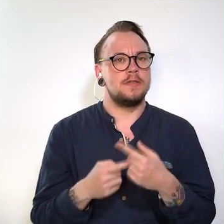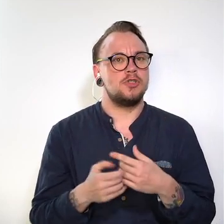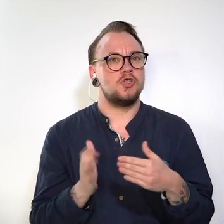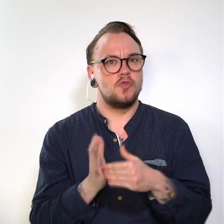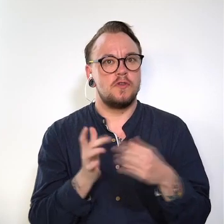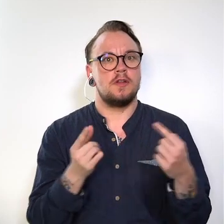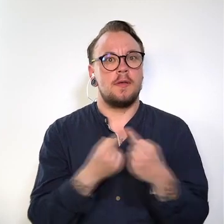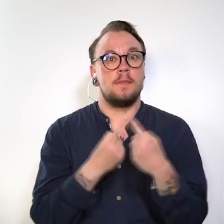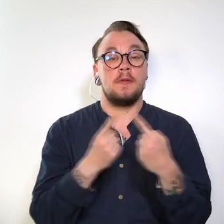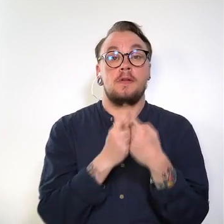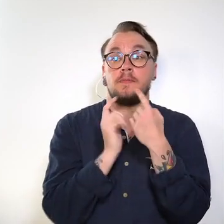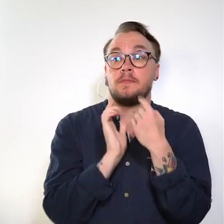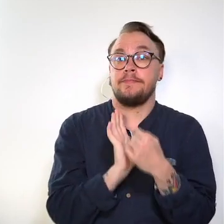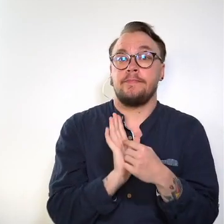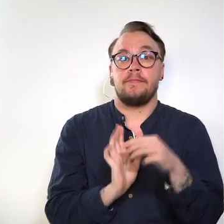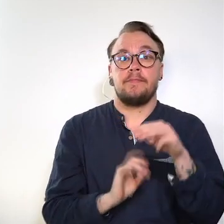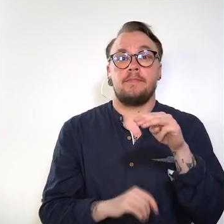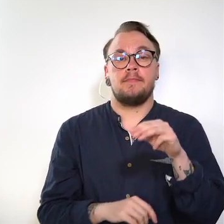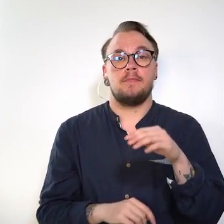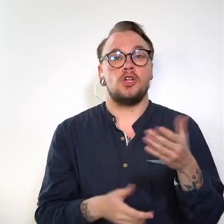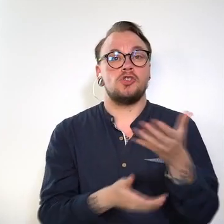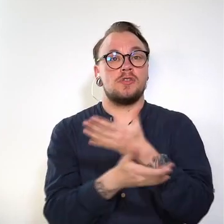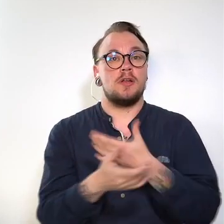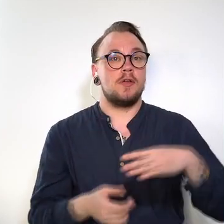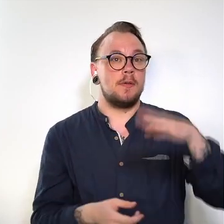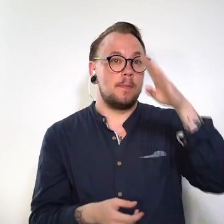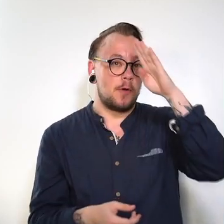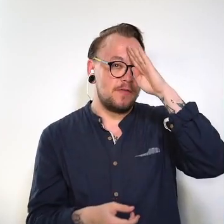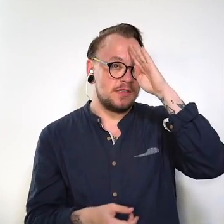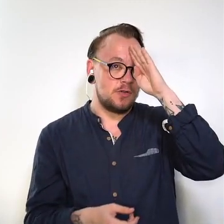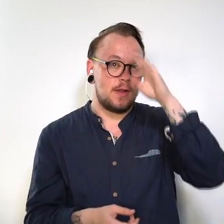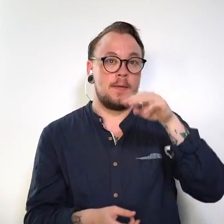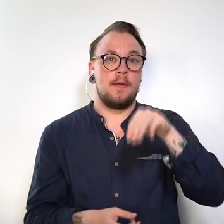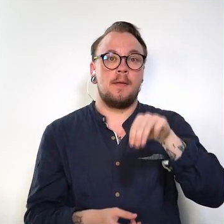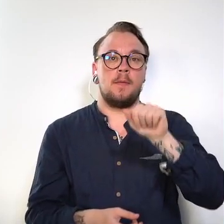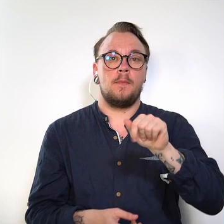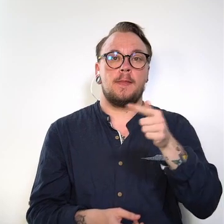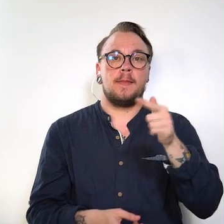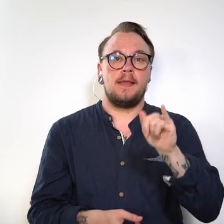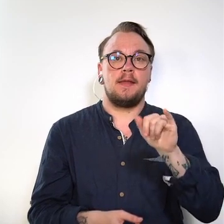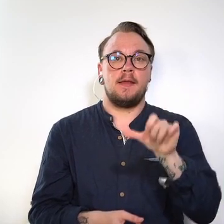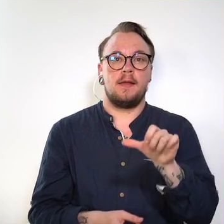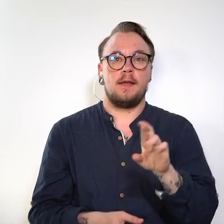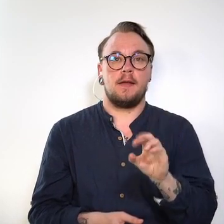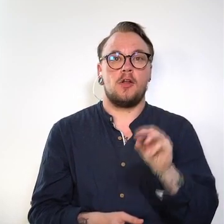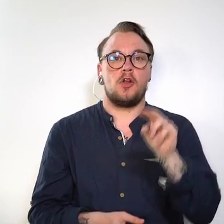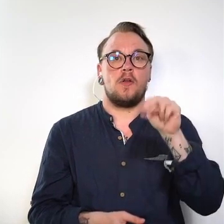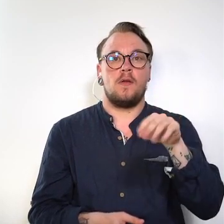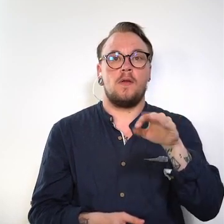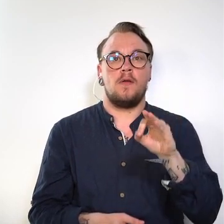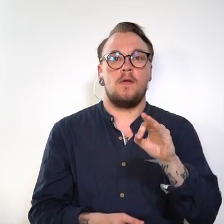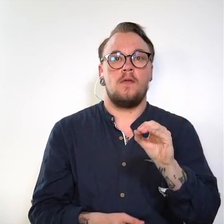Mä olen Martti Grönforsin sosiologian proffan kanssa kirjoittanut siitä artikkelin. Power, prestige and